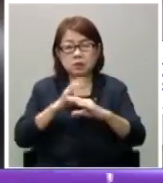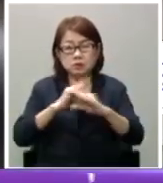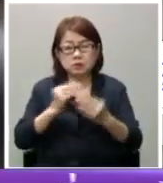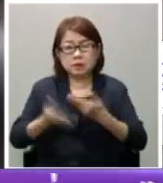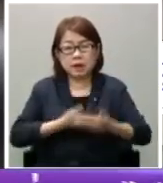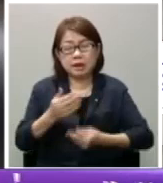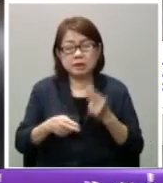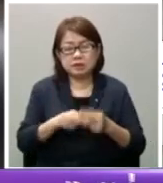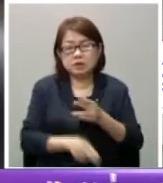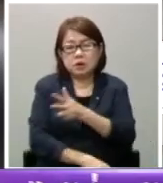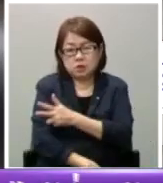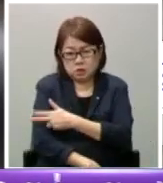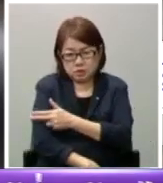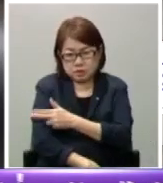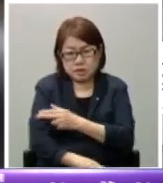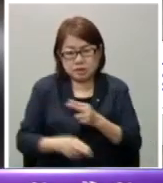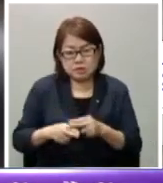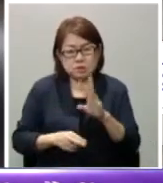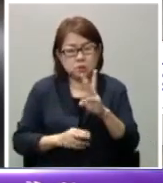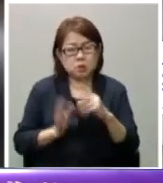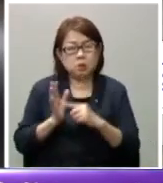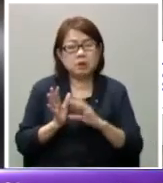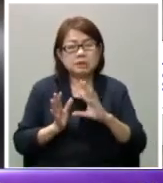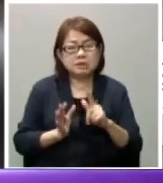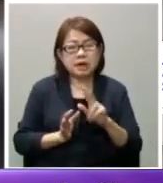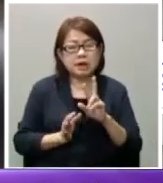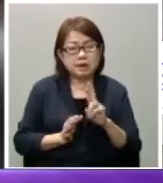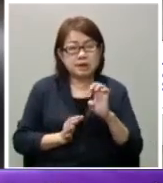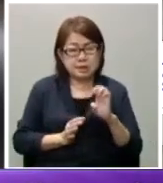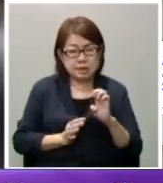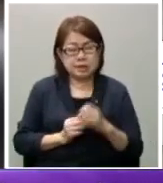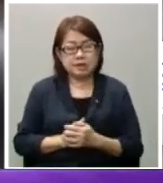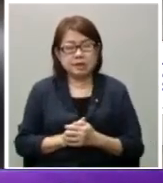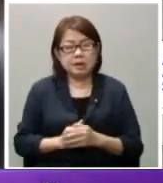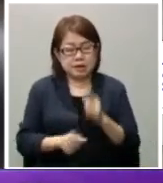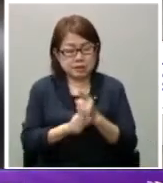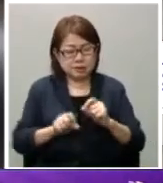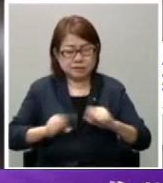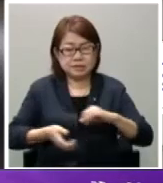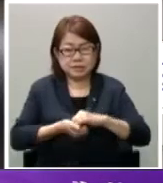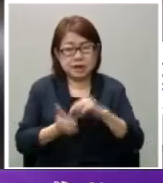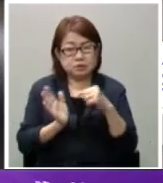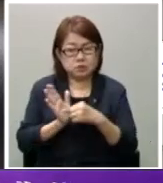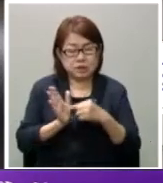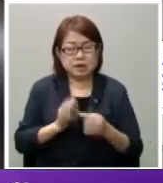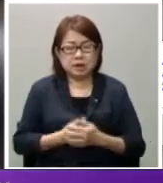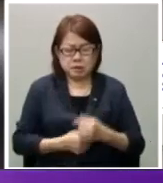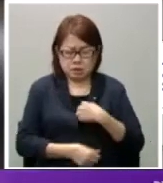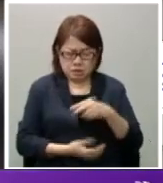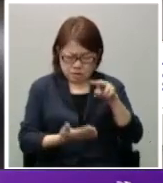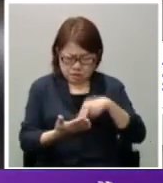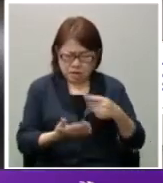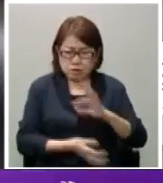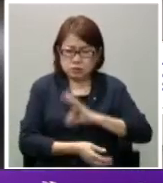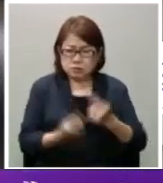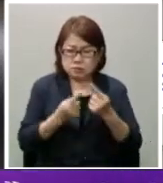ร.วัชรีพันเชษที่ได้สัญญานี้ไปครับดร.วัชรีพันเชษเนี่ยผมก็แปลกใจว่าเอ๊ะทำไมเขาก็มีบริษั